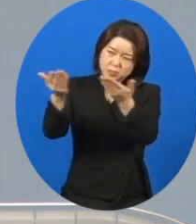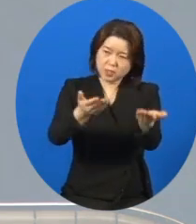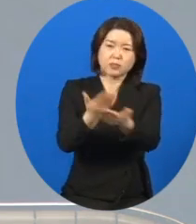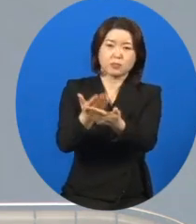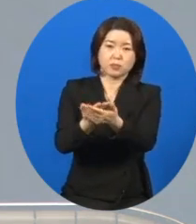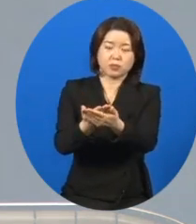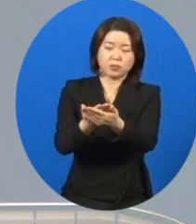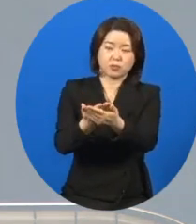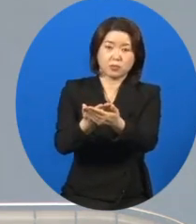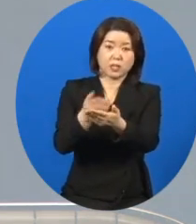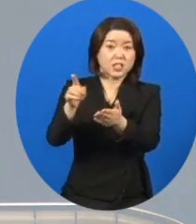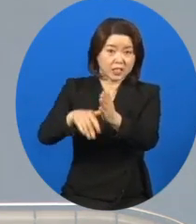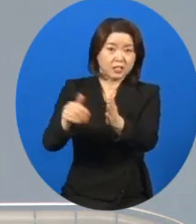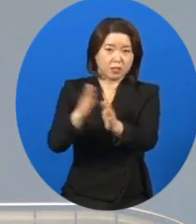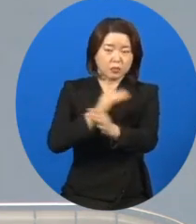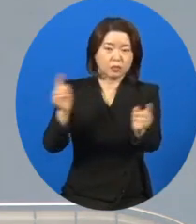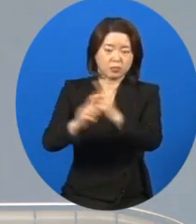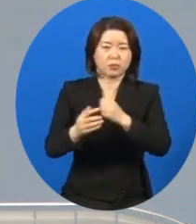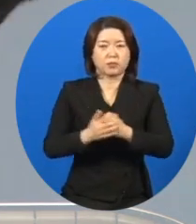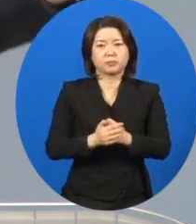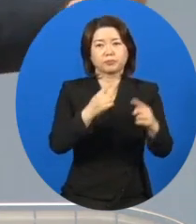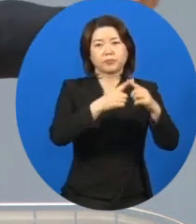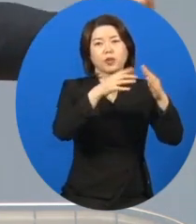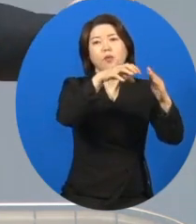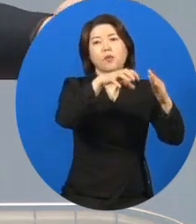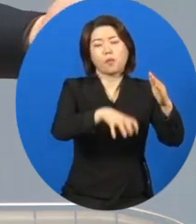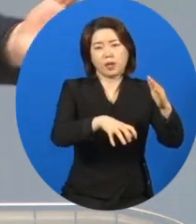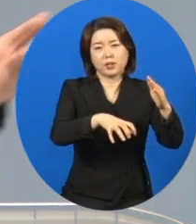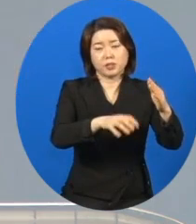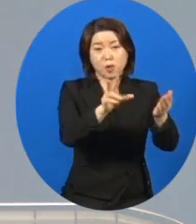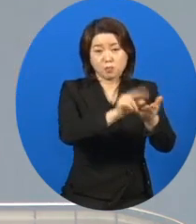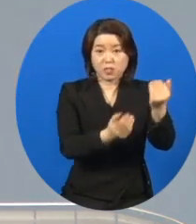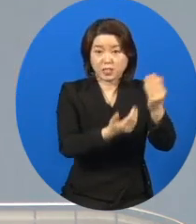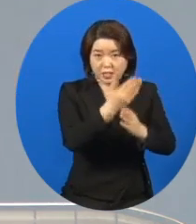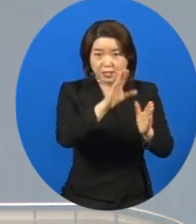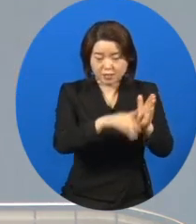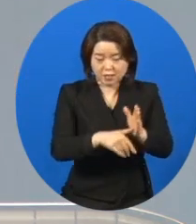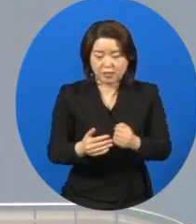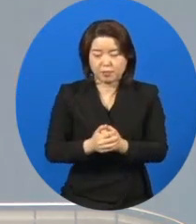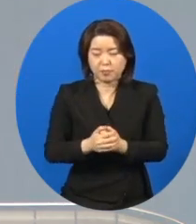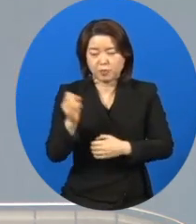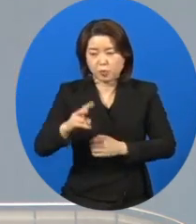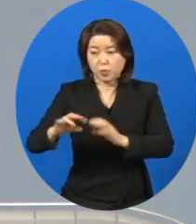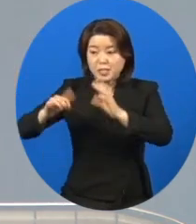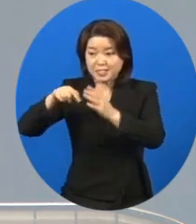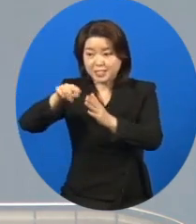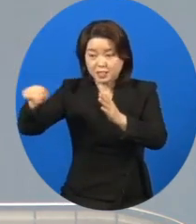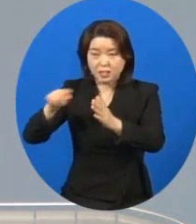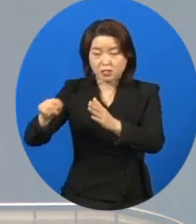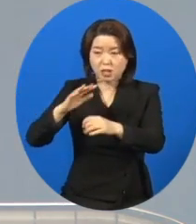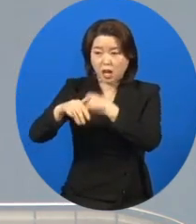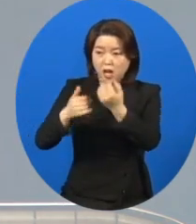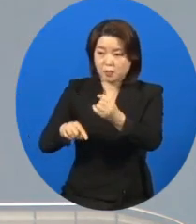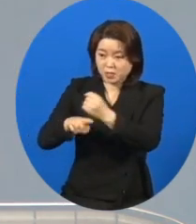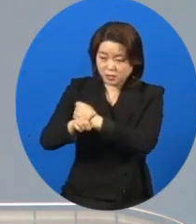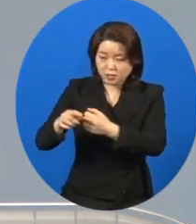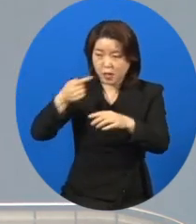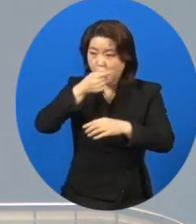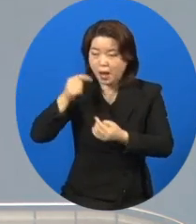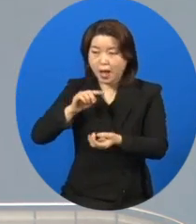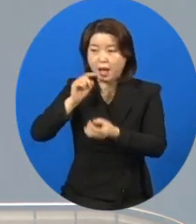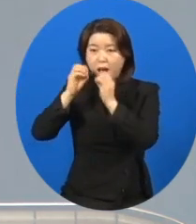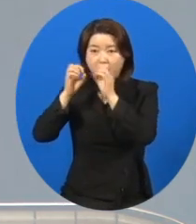안에서 문제가 생길 때도 마찬가지고 세상에서 우리가 하나님의 뜻을 세상에서 증거할 때도